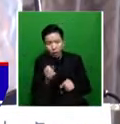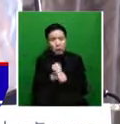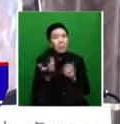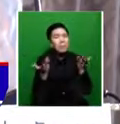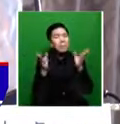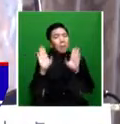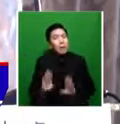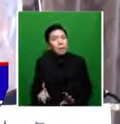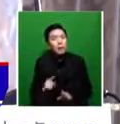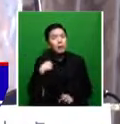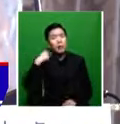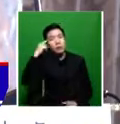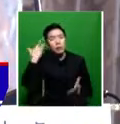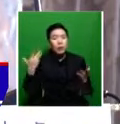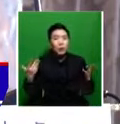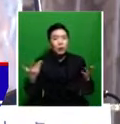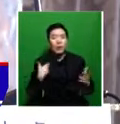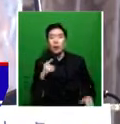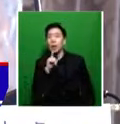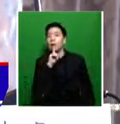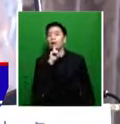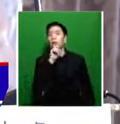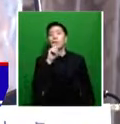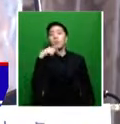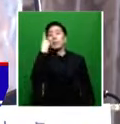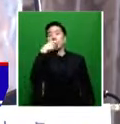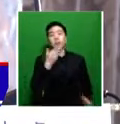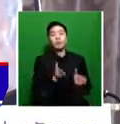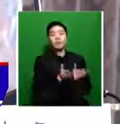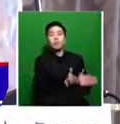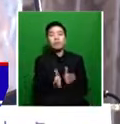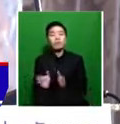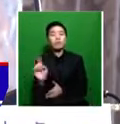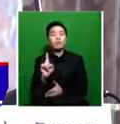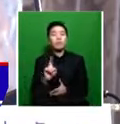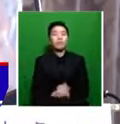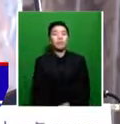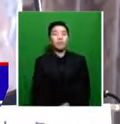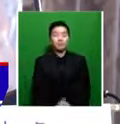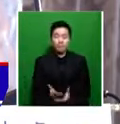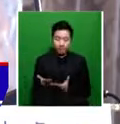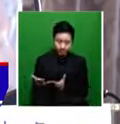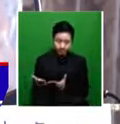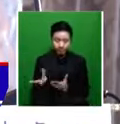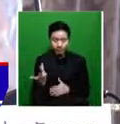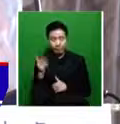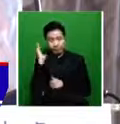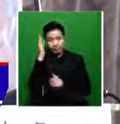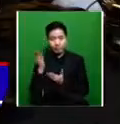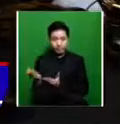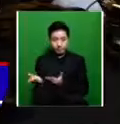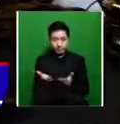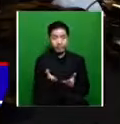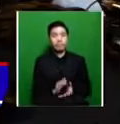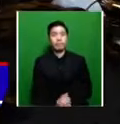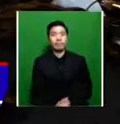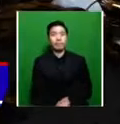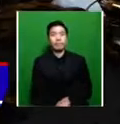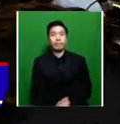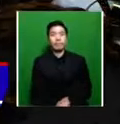เนี่ยค่ะจะดำเนินการสอบถามไปทางไหนได้บ้างเชิญท่านอธิบดีที่โพเดียมขอบพระคุณค่ะ งั้นผมขออนุญ